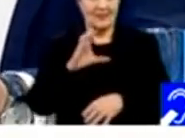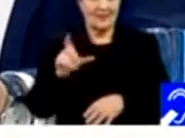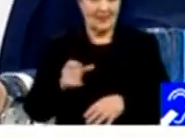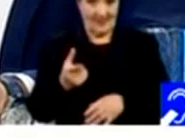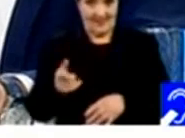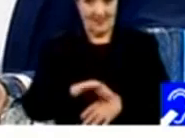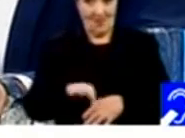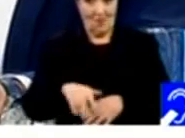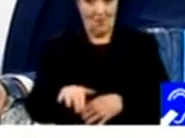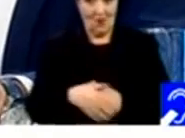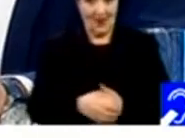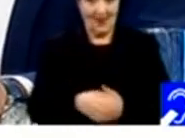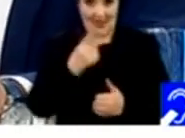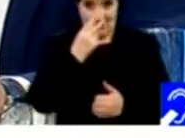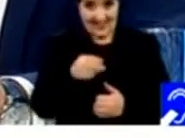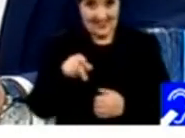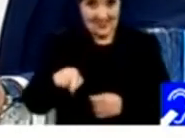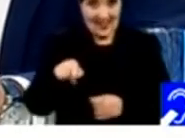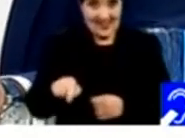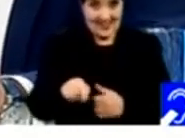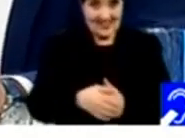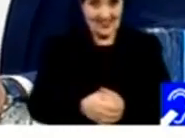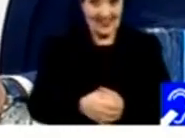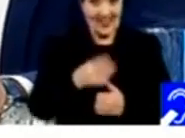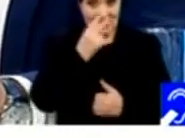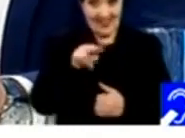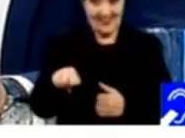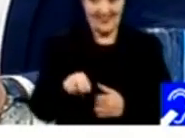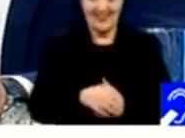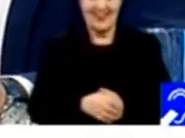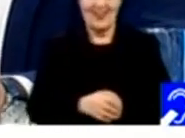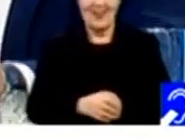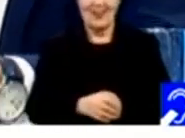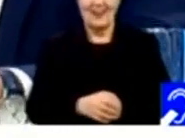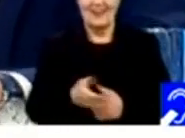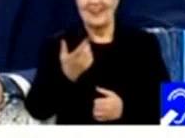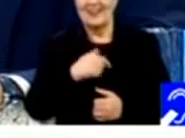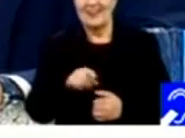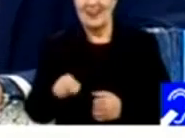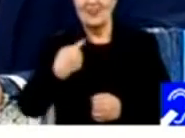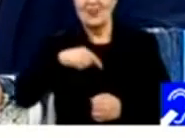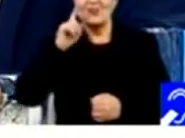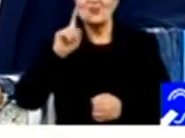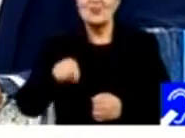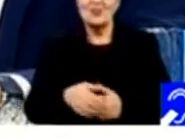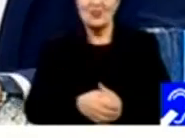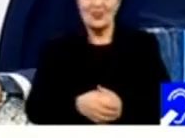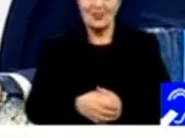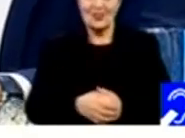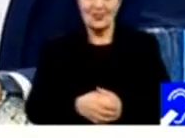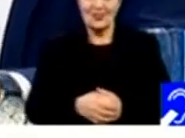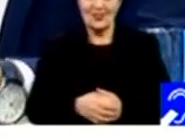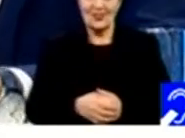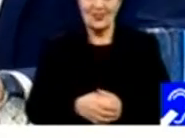furat. Domnule, uitați-vă, și aici l-a Doamne, furat. Ăștia știu. Doamne. Ăștia știu. Ia uite, scrie, sunteți